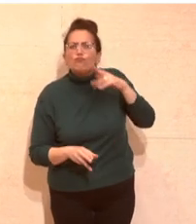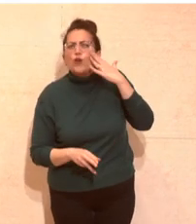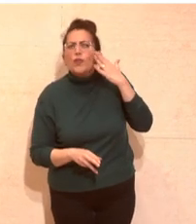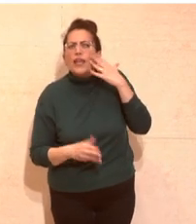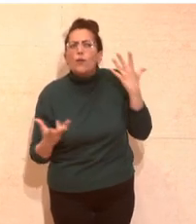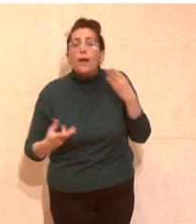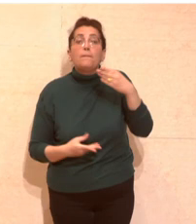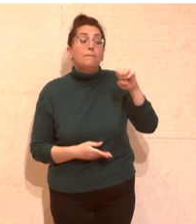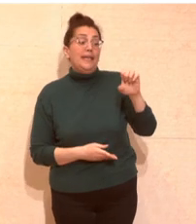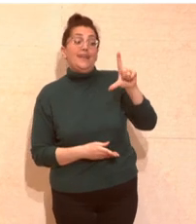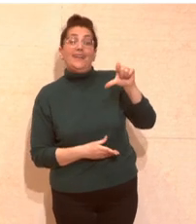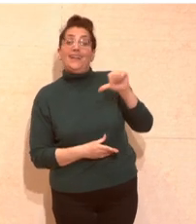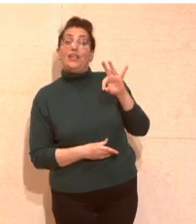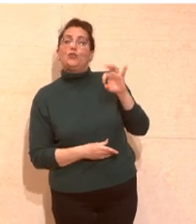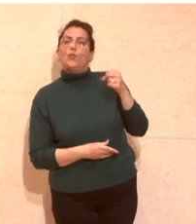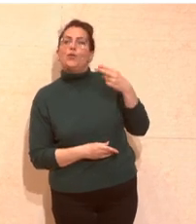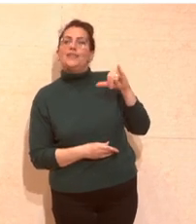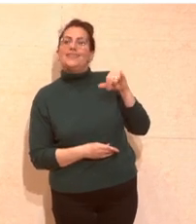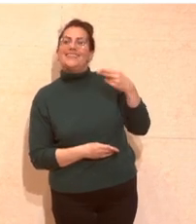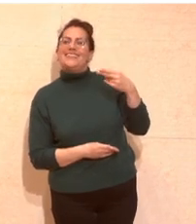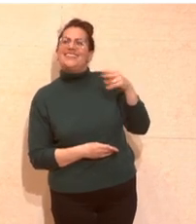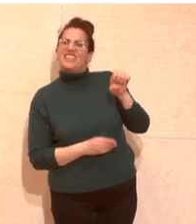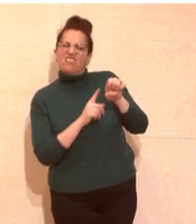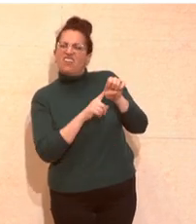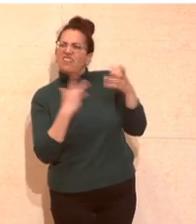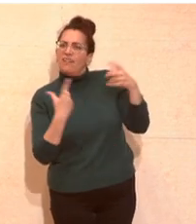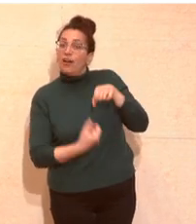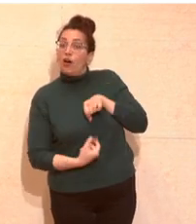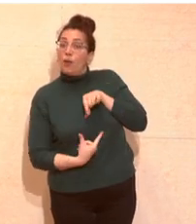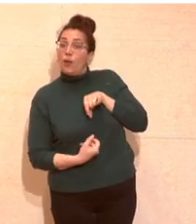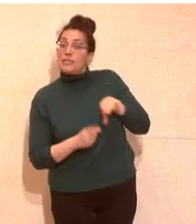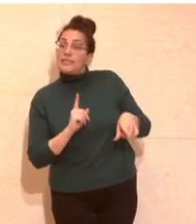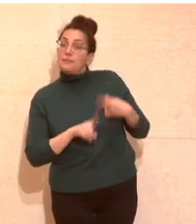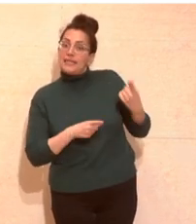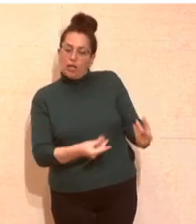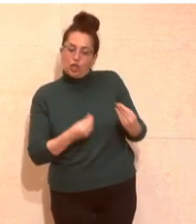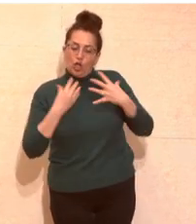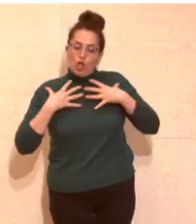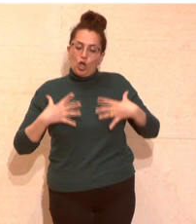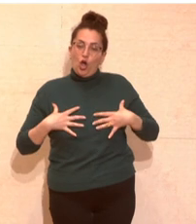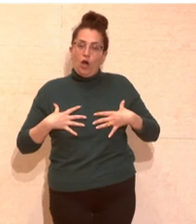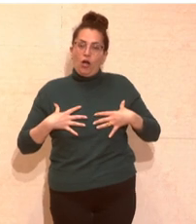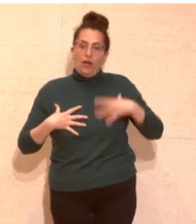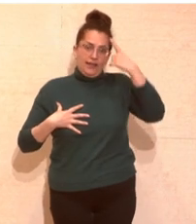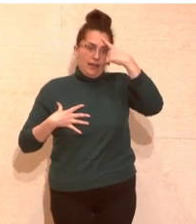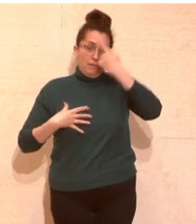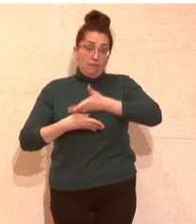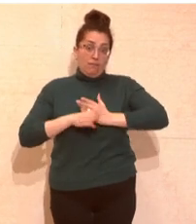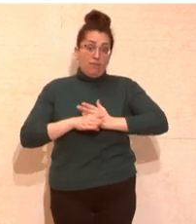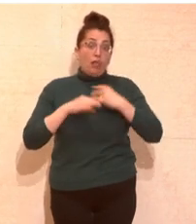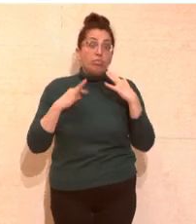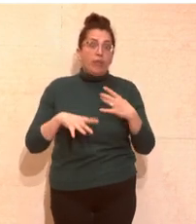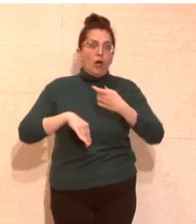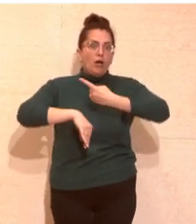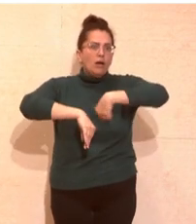C'est la mélatonine. Et c'est une hormone qui donne le temps à notre organisme. Et comme elle